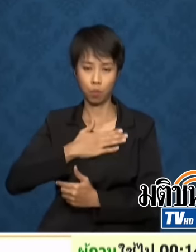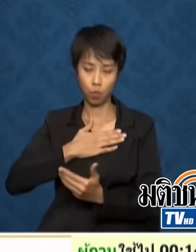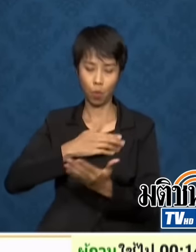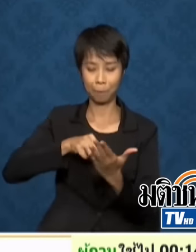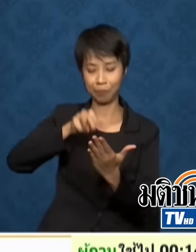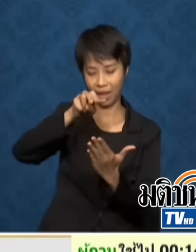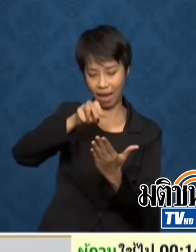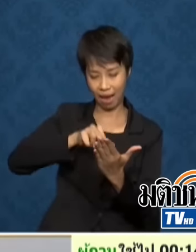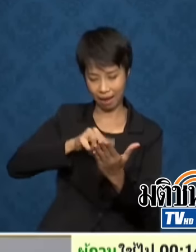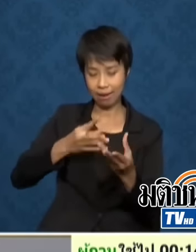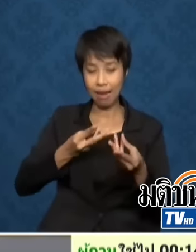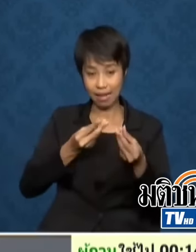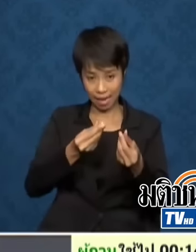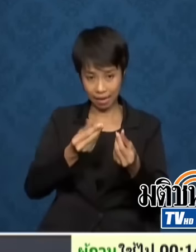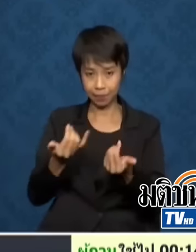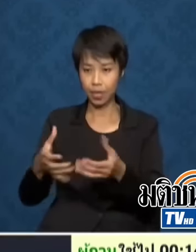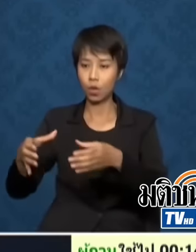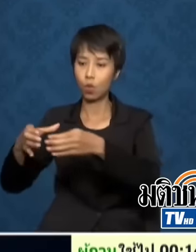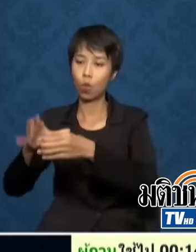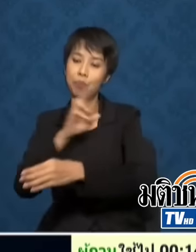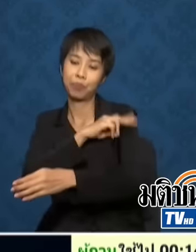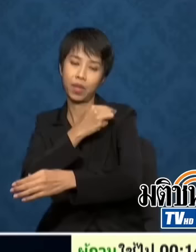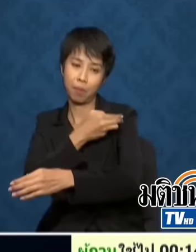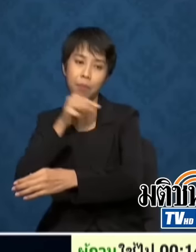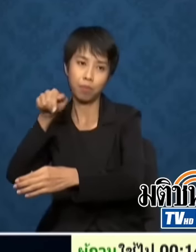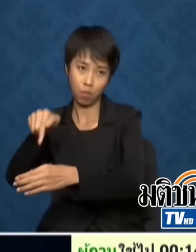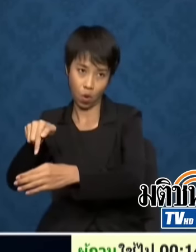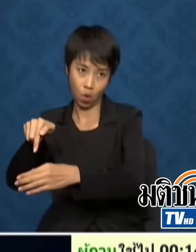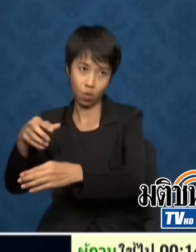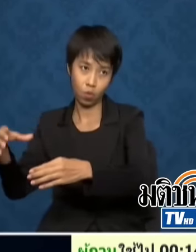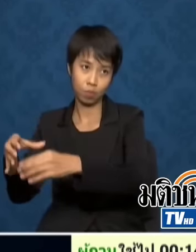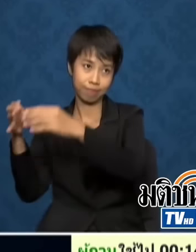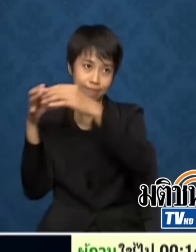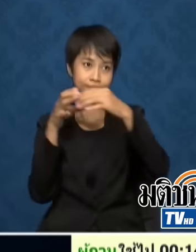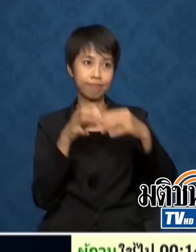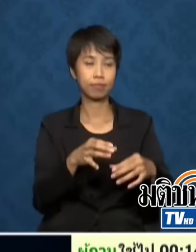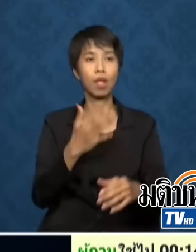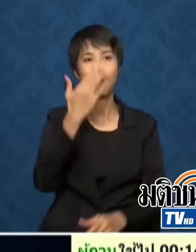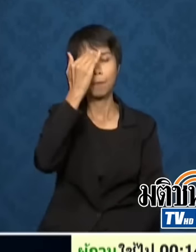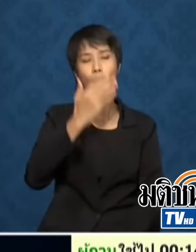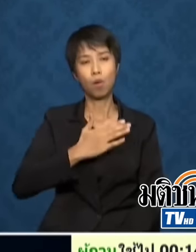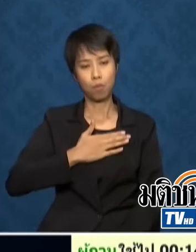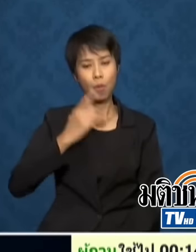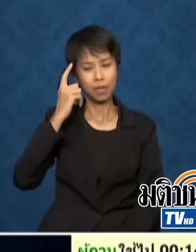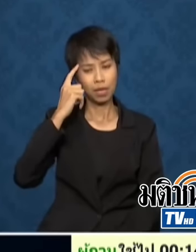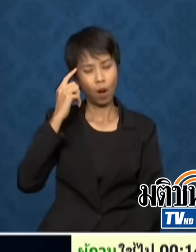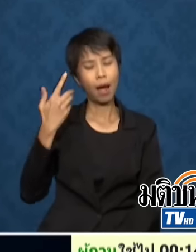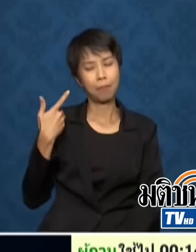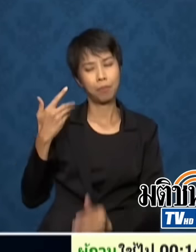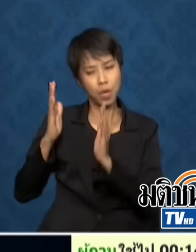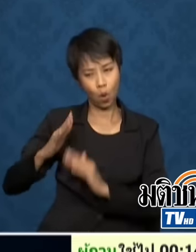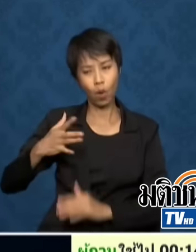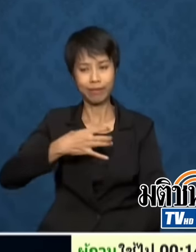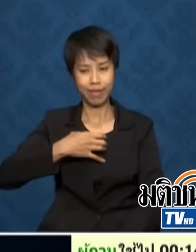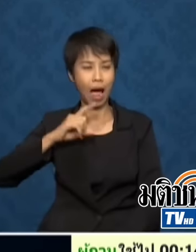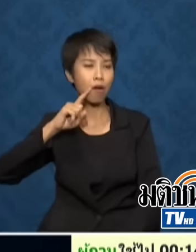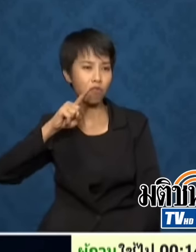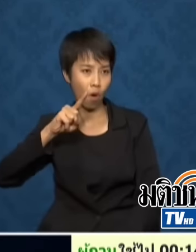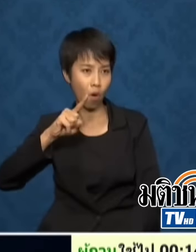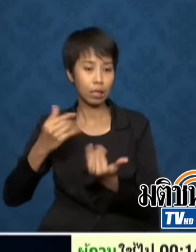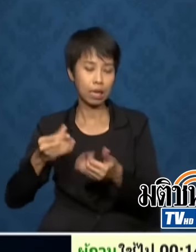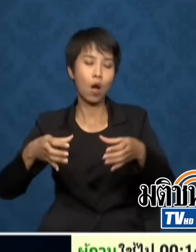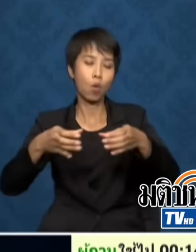ตั้งคณะหมอไปดูด้วยนะในความรอบคอบเพราะผมก็คิดว่า วันหนึ่งต้องมีคนร้องแล้วก็คณะหมอไ